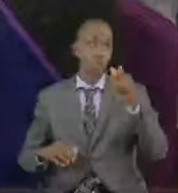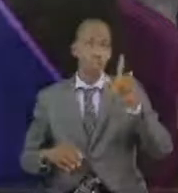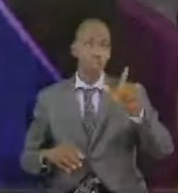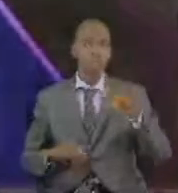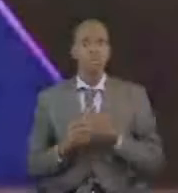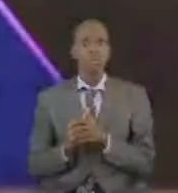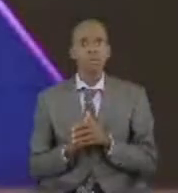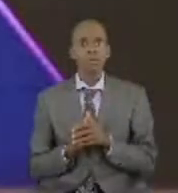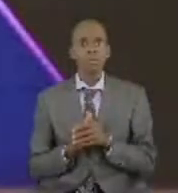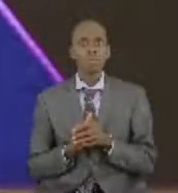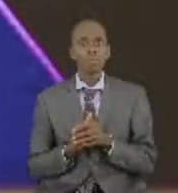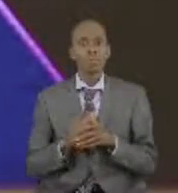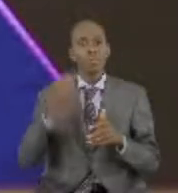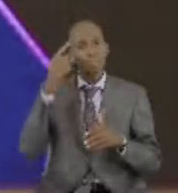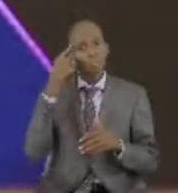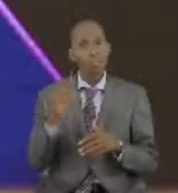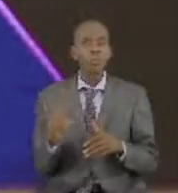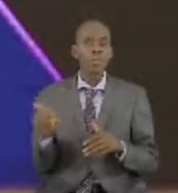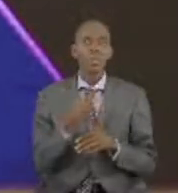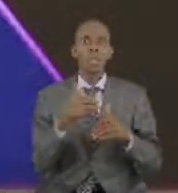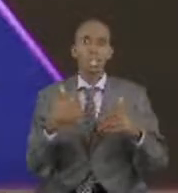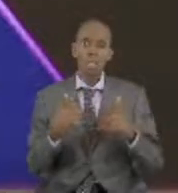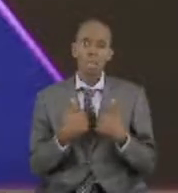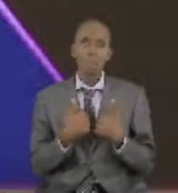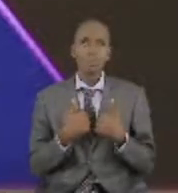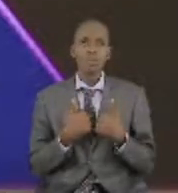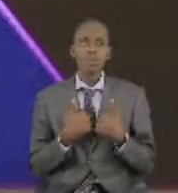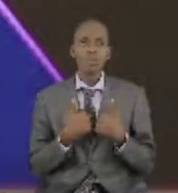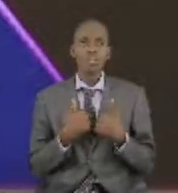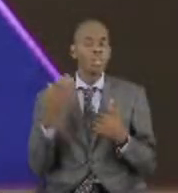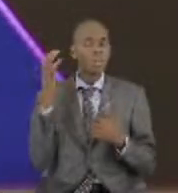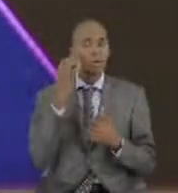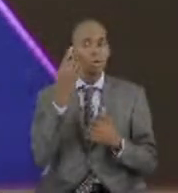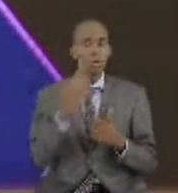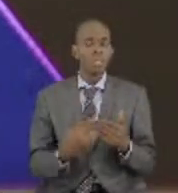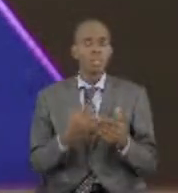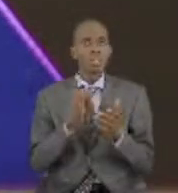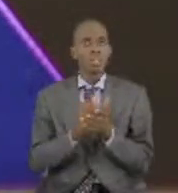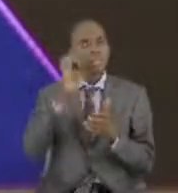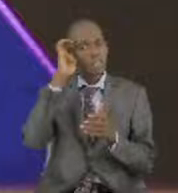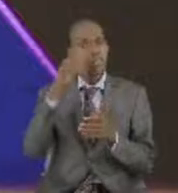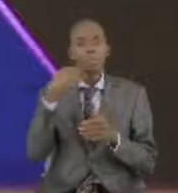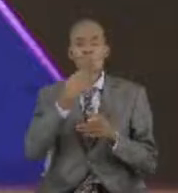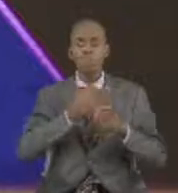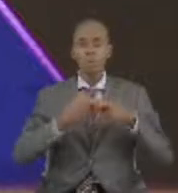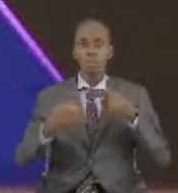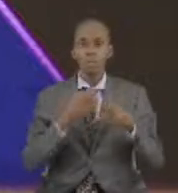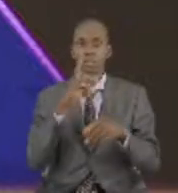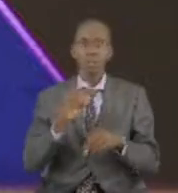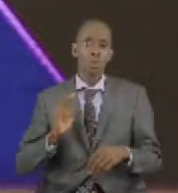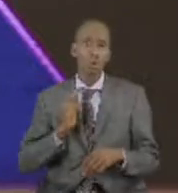Seulement, il nous dit, elles avaient entendu dire, celui qui autrefois